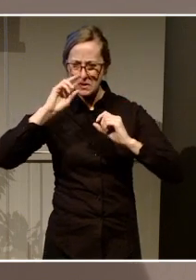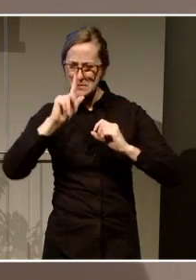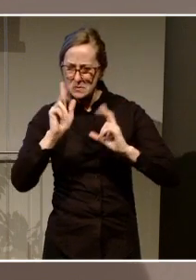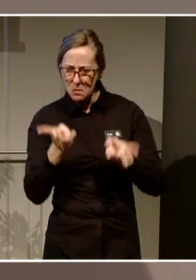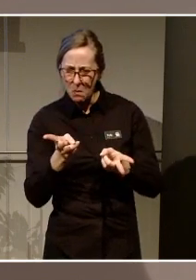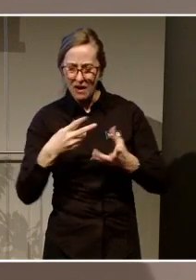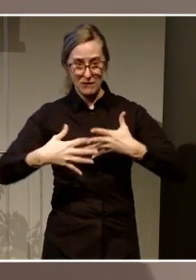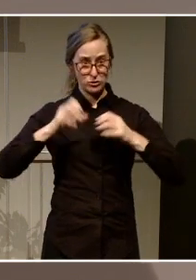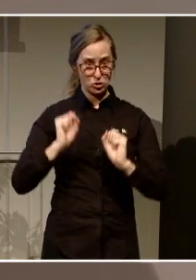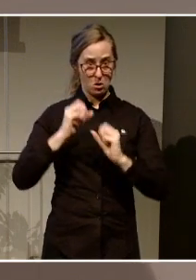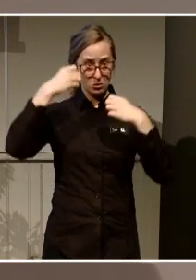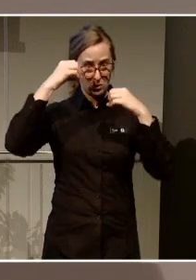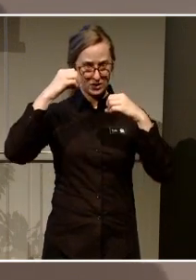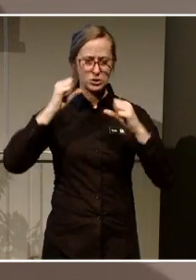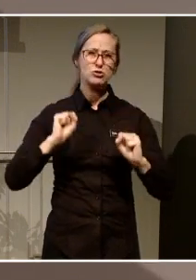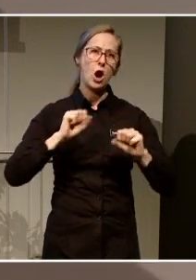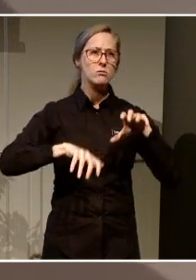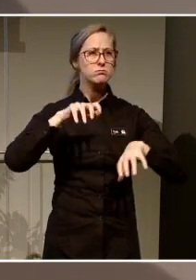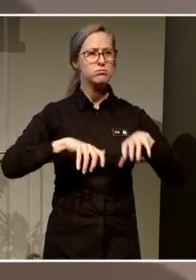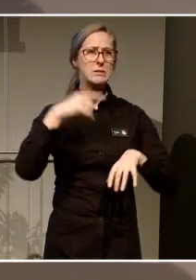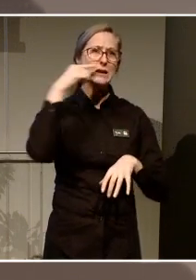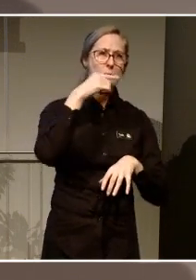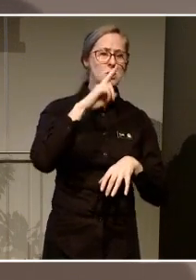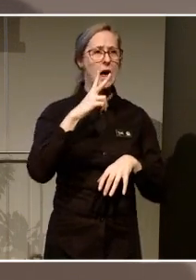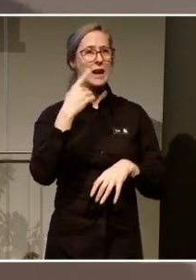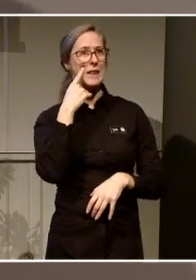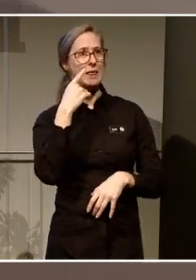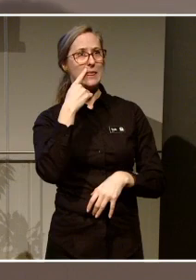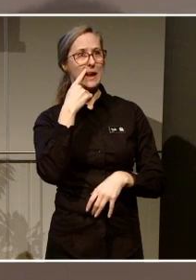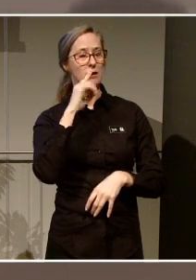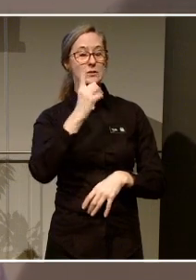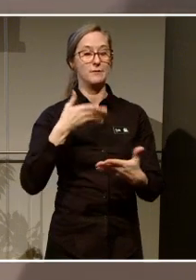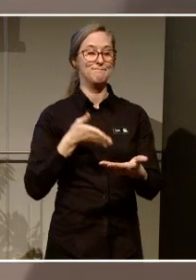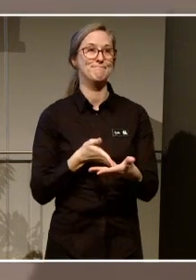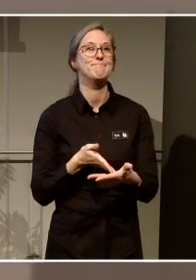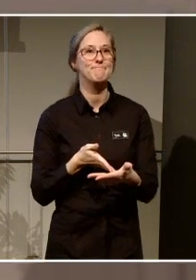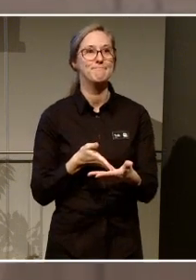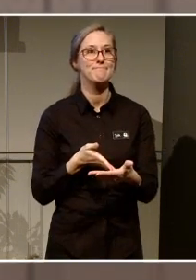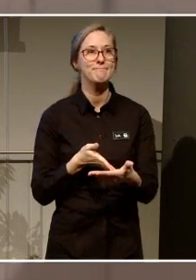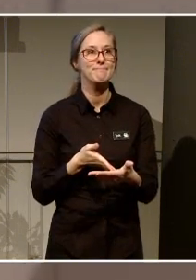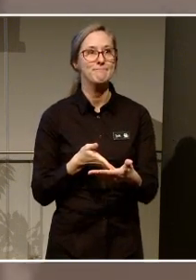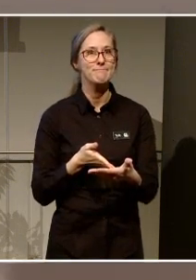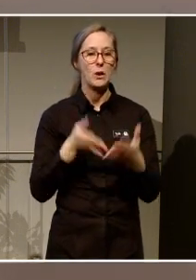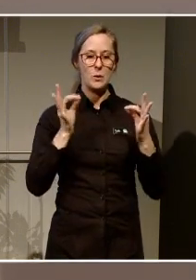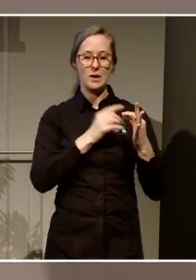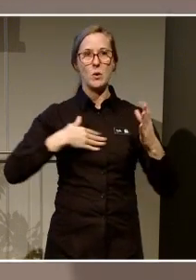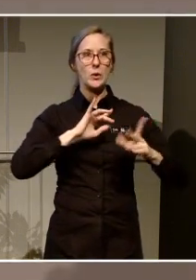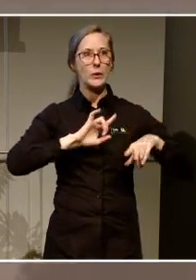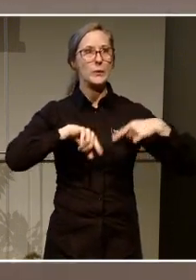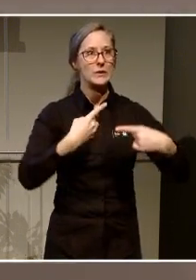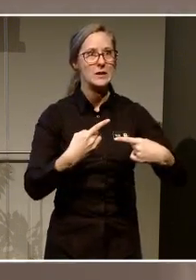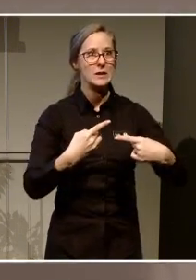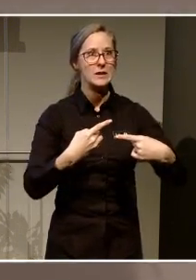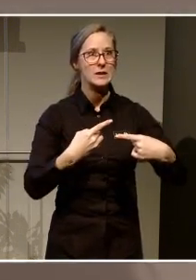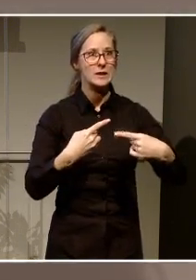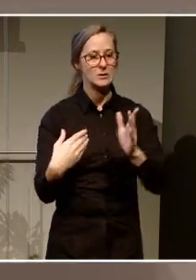ska jag googla? Ska jag skriva tandborste eller ska jag skriva tänder? Så kommer vi ingen vart. Och det där med våra rutiner som stöd och